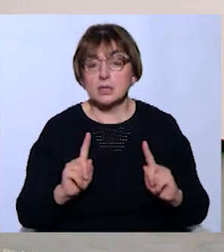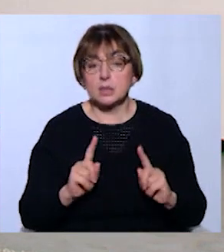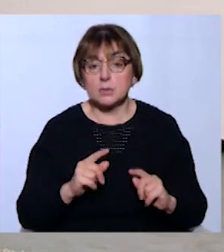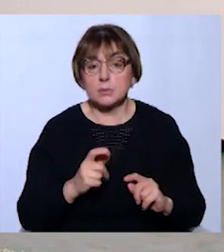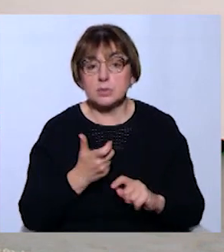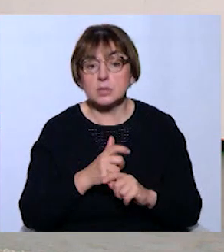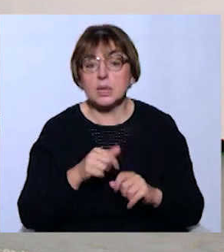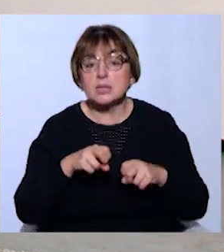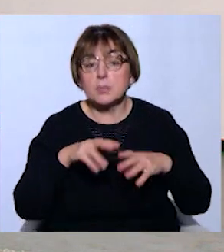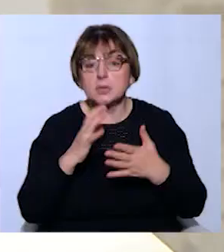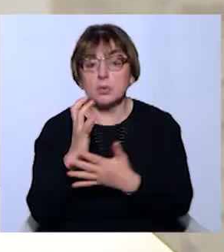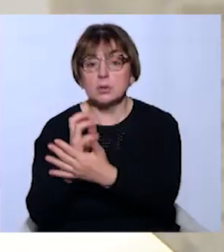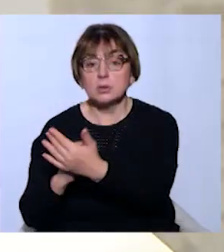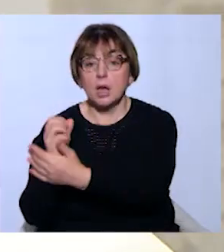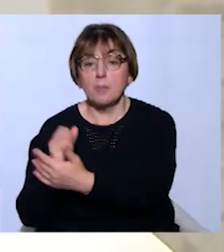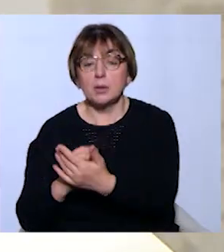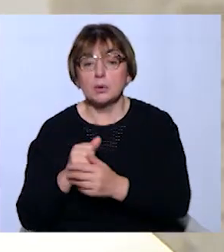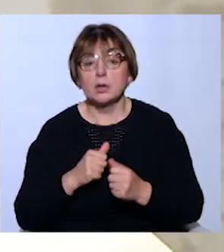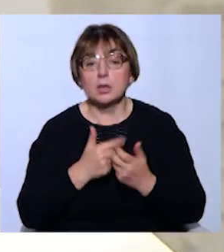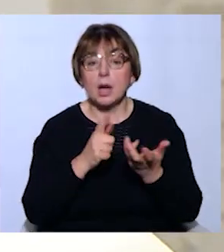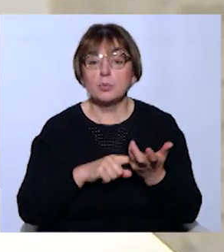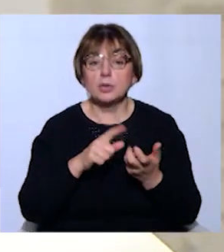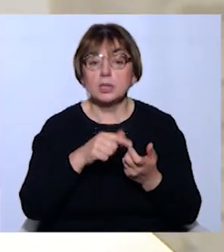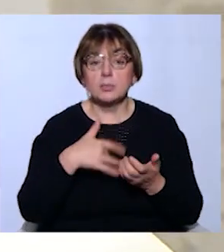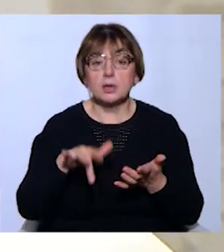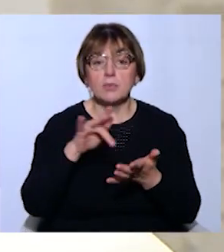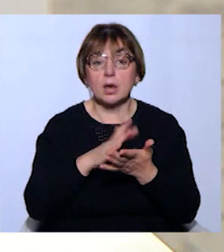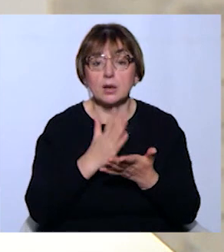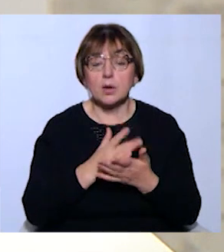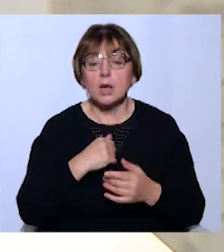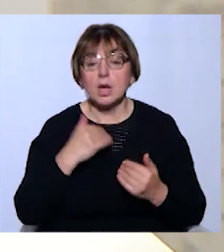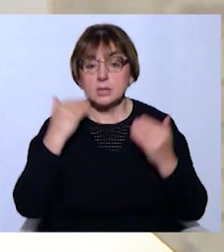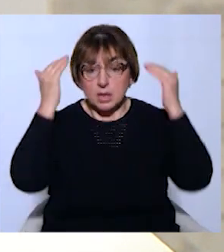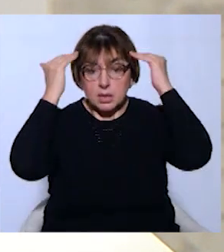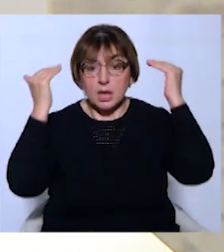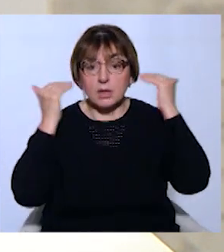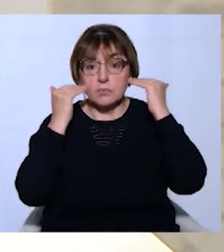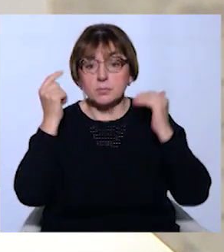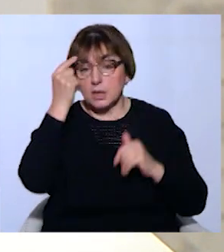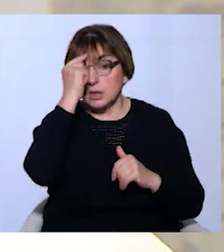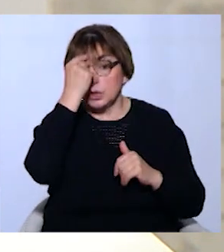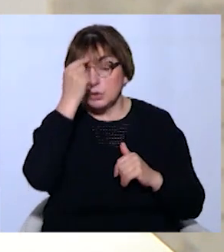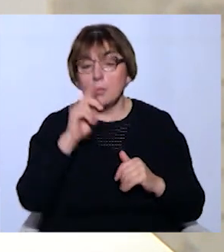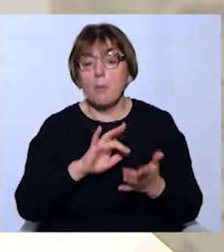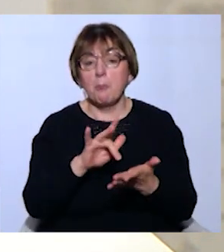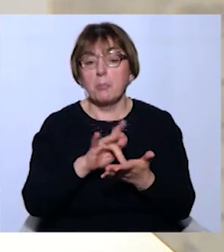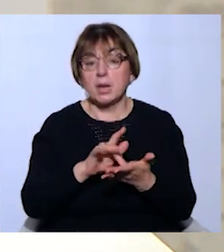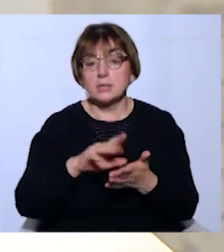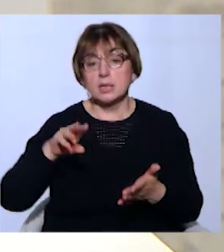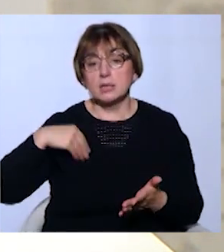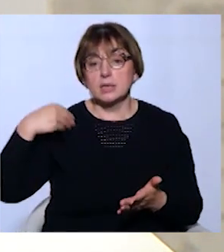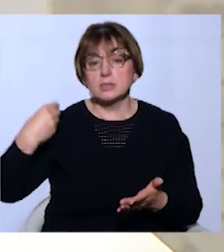დიდი ესეთი საბადოები არის რამოდენიმე ქვეყანაში. ესენი არის ეგვიპტე, ინდოეთი, ბრაზილია და